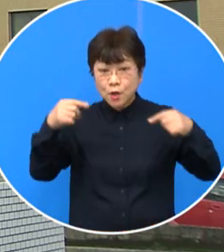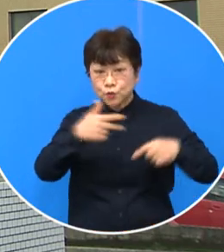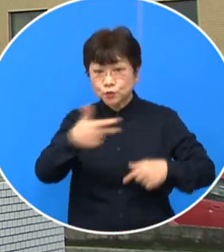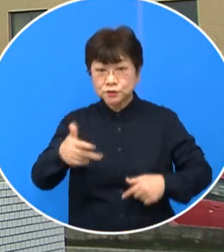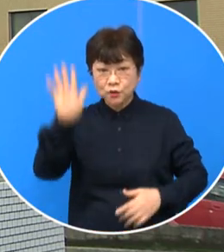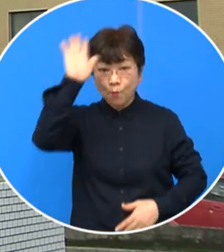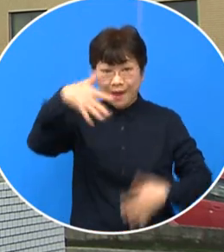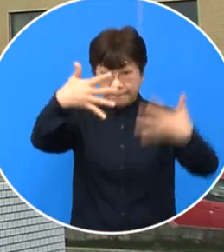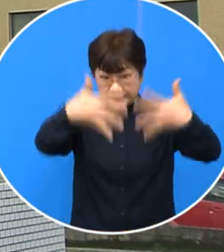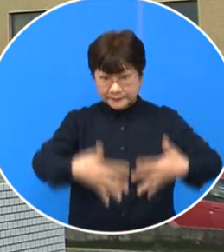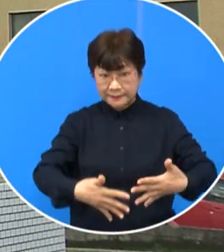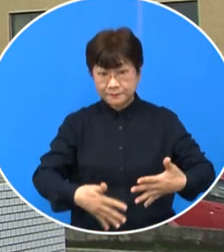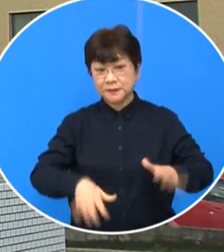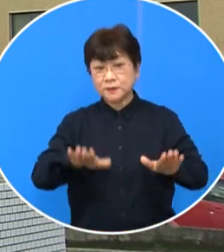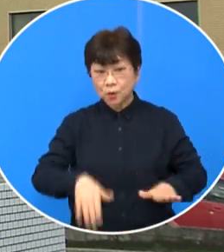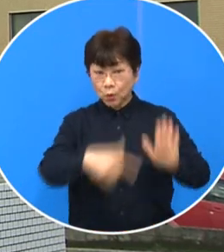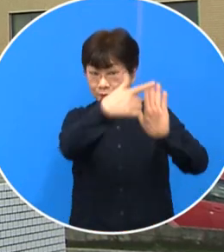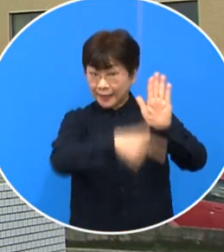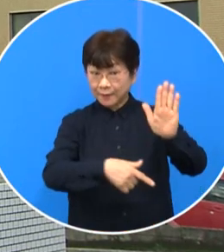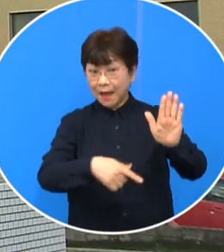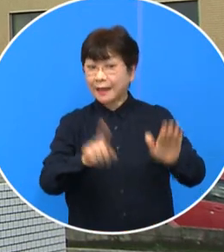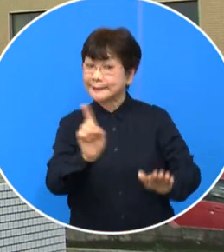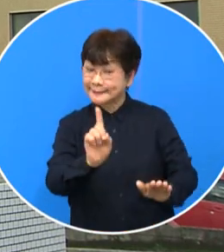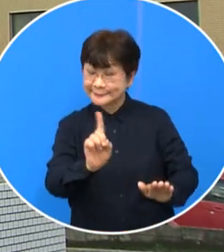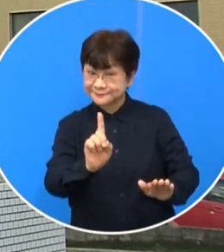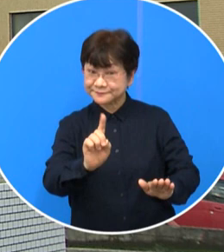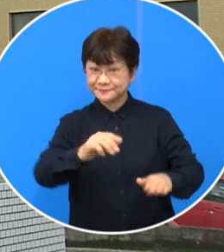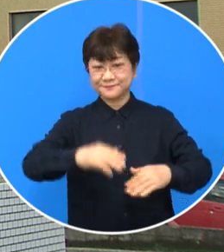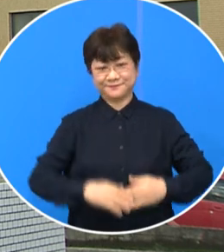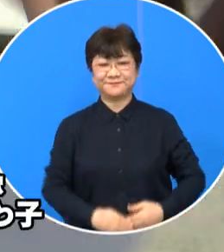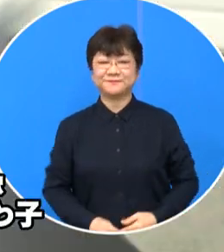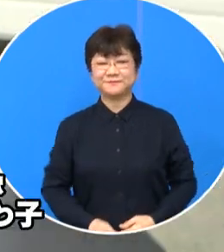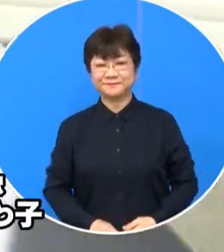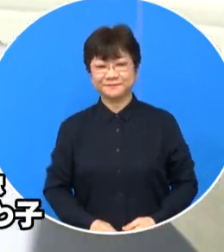前原龍二の前向きチャンネル、今日は何でしょうか。はい、ありがとうございます。